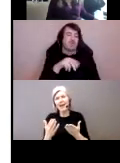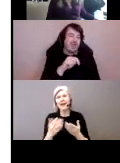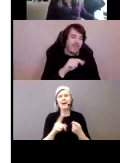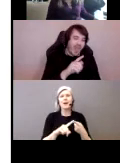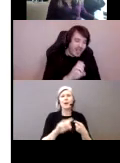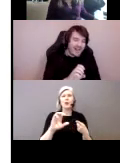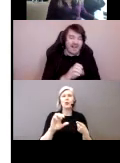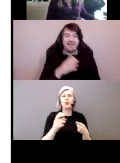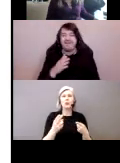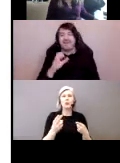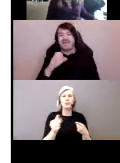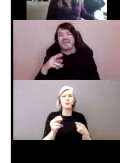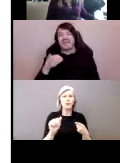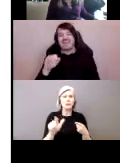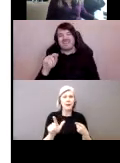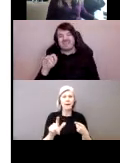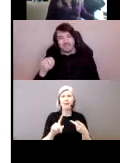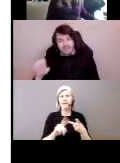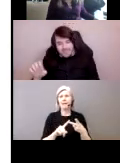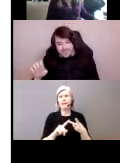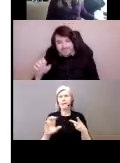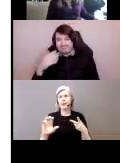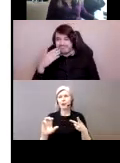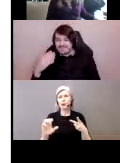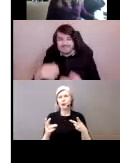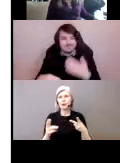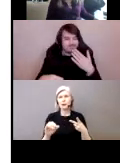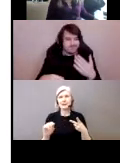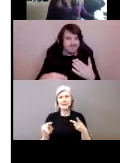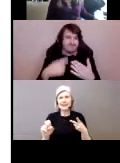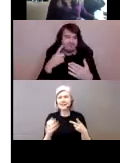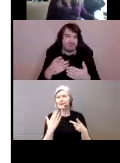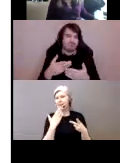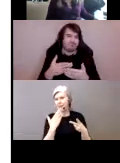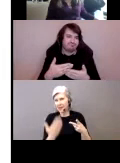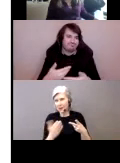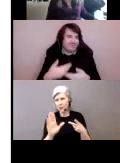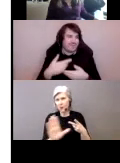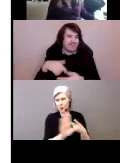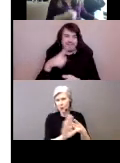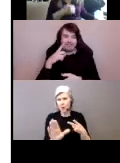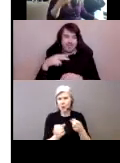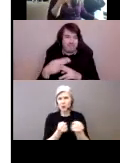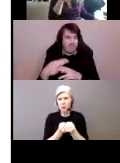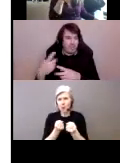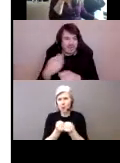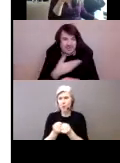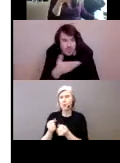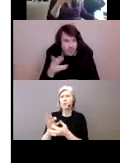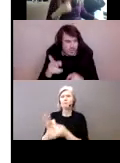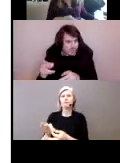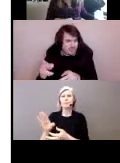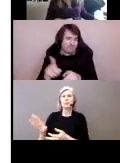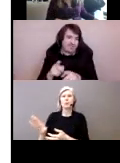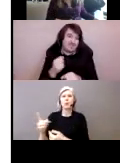Merci beaucoup à Chantal, merci beaucoup à Christine. Merci pour votre aide pour répondre à ces questions et d'avoir travaillé avec